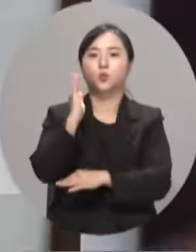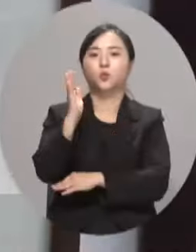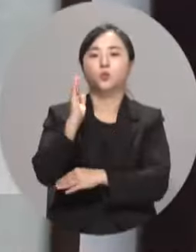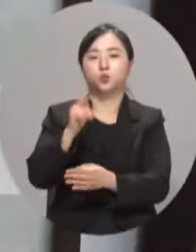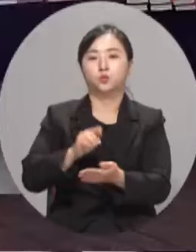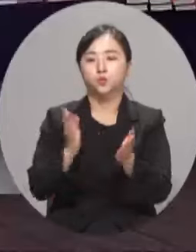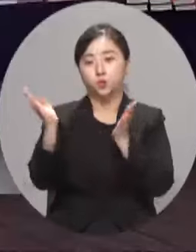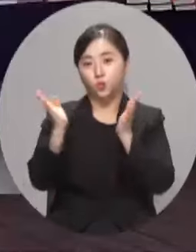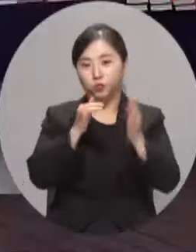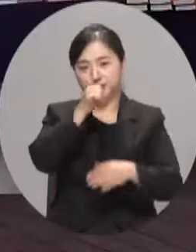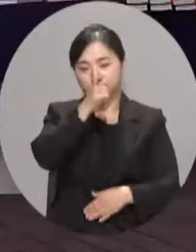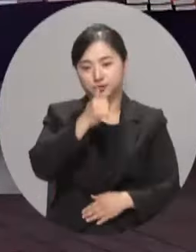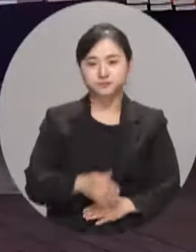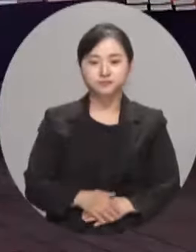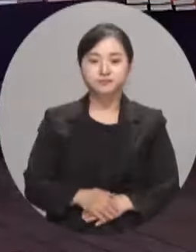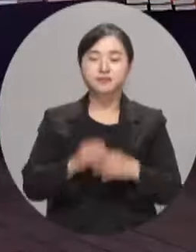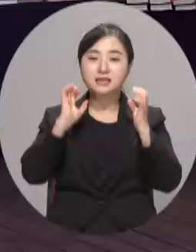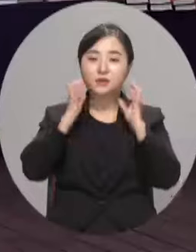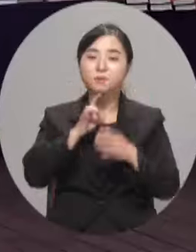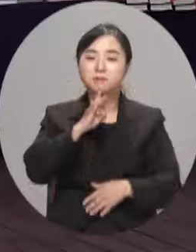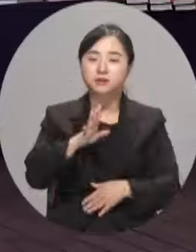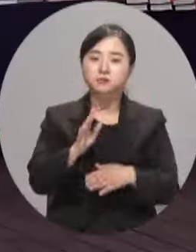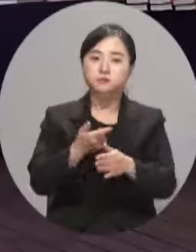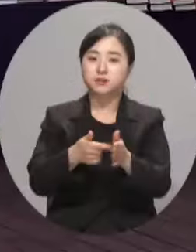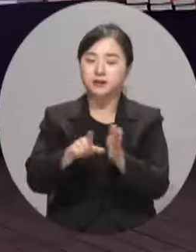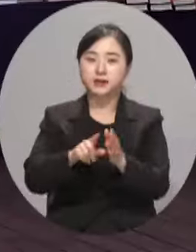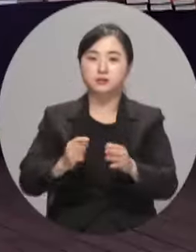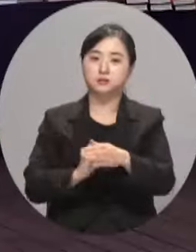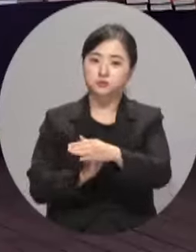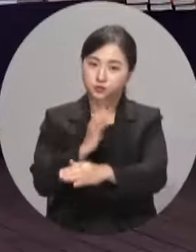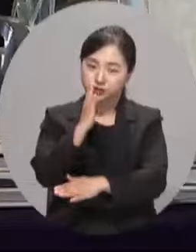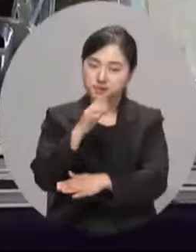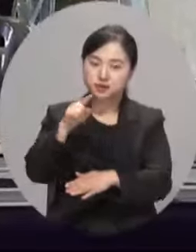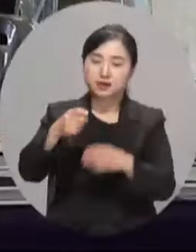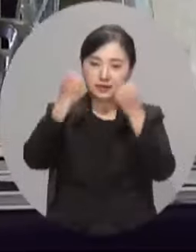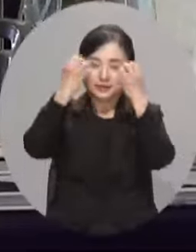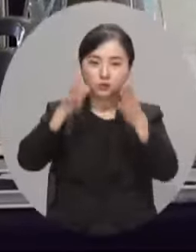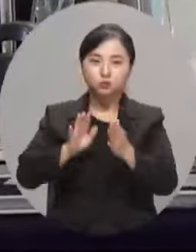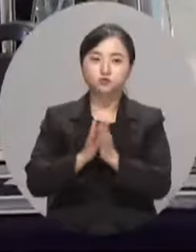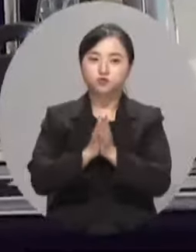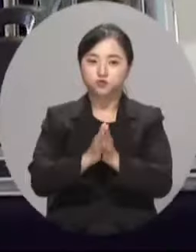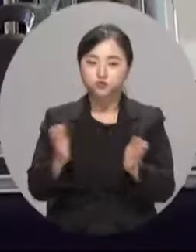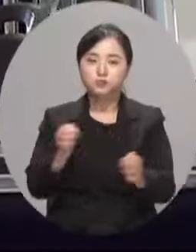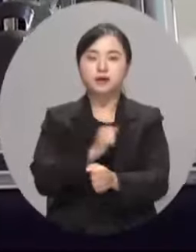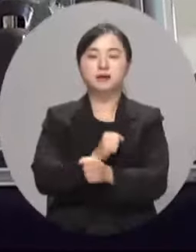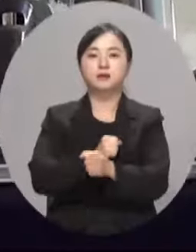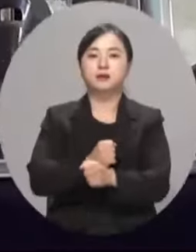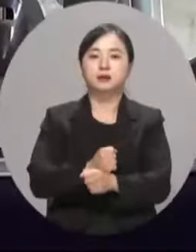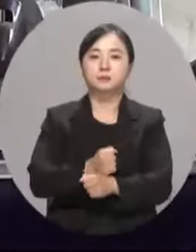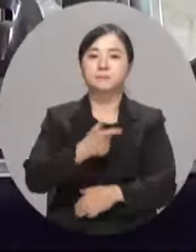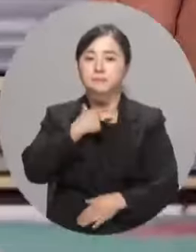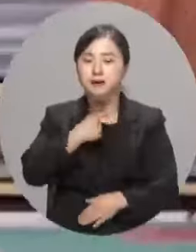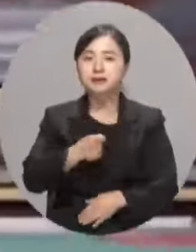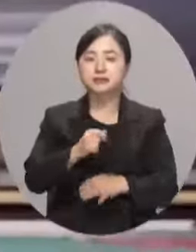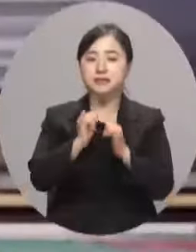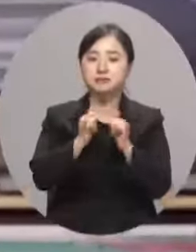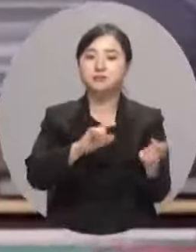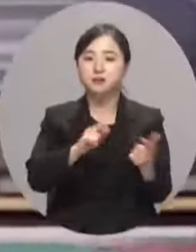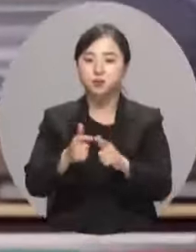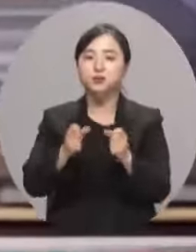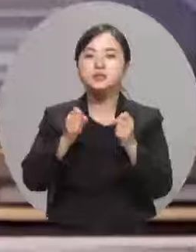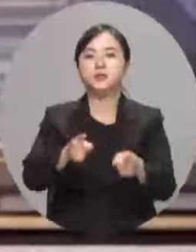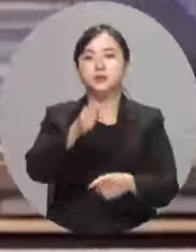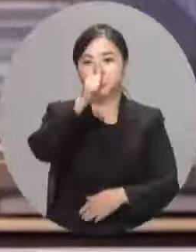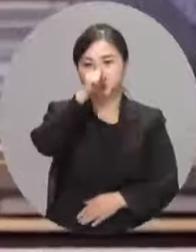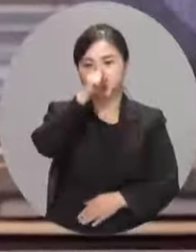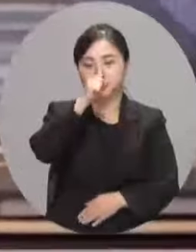예정입니다. 아동만을 위한 문화를 넘어 새로운 발돋움을 꿈꾸는 그림책 작가와 출판업 관계자에게도 좋은 기회가